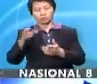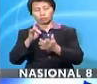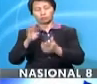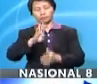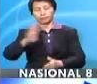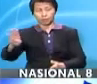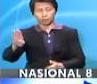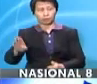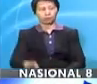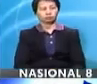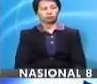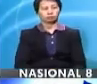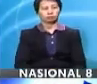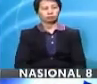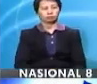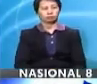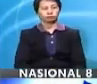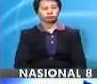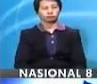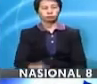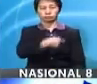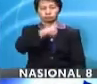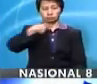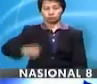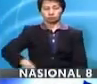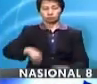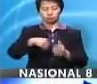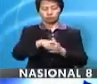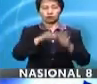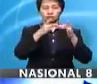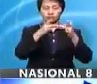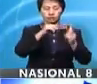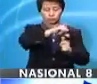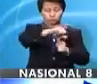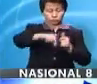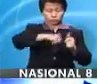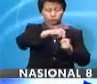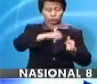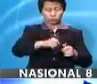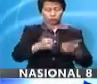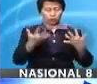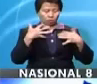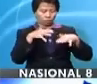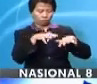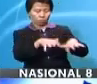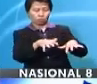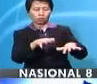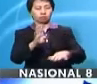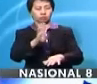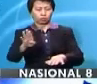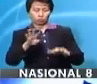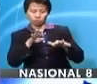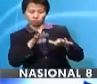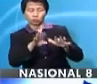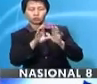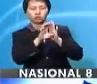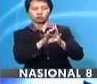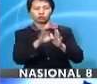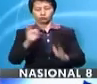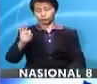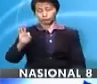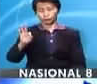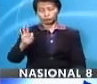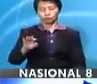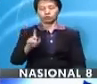barat. Negara China dalam aplikasi media sosial menarik perhatian aplikasi media sosial barat seperti